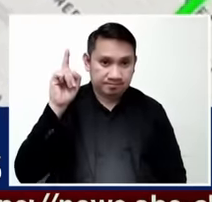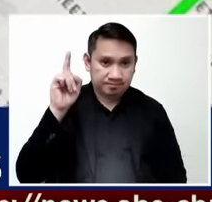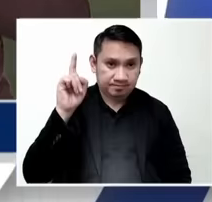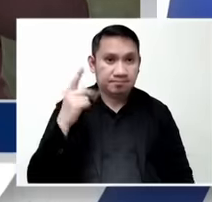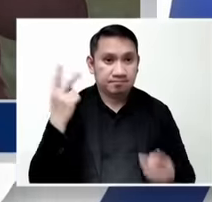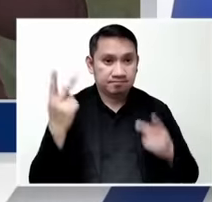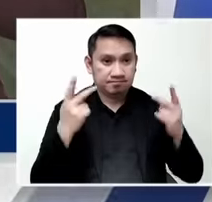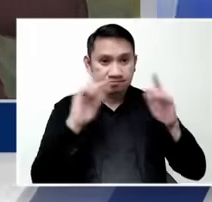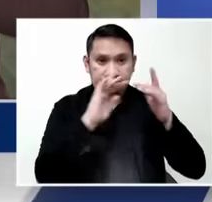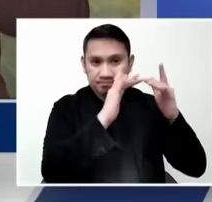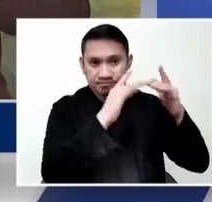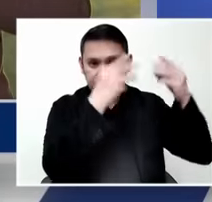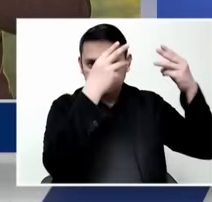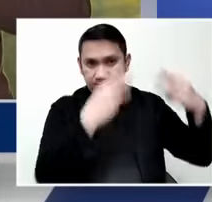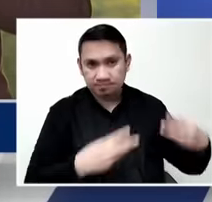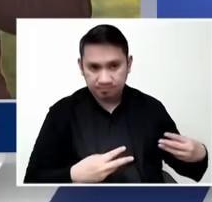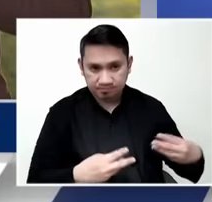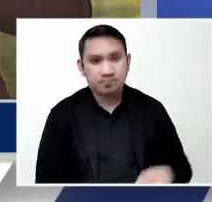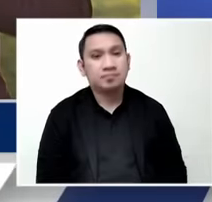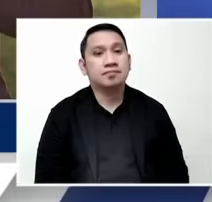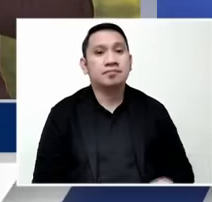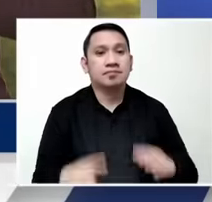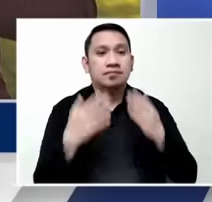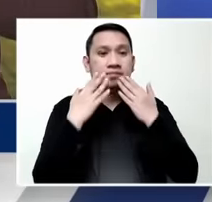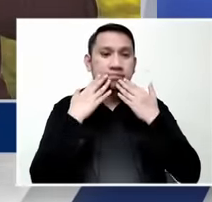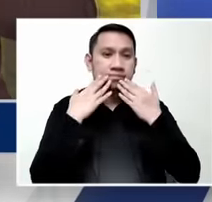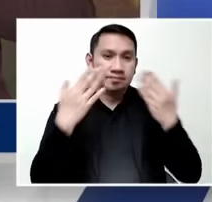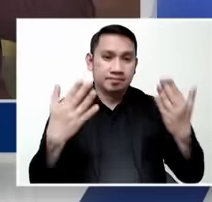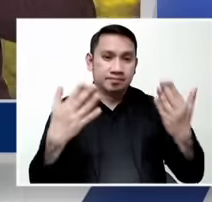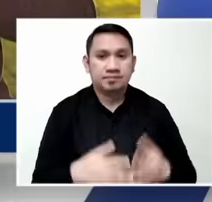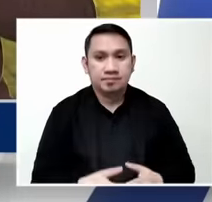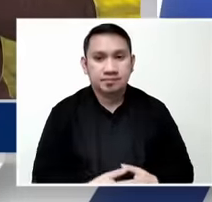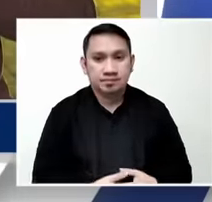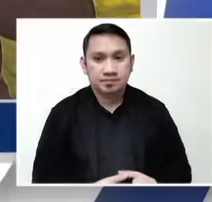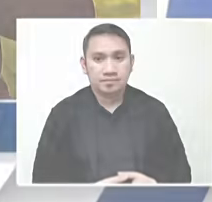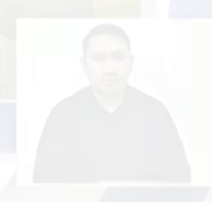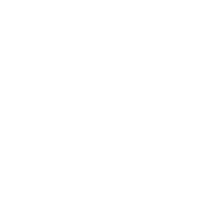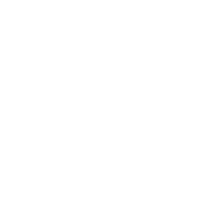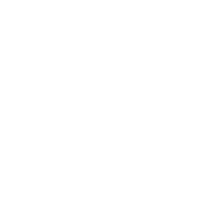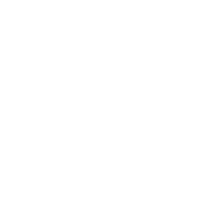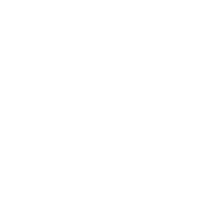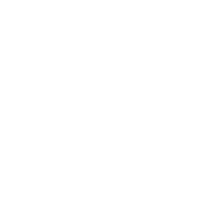Bernadette. Maraming salamat, Rafael Bozano.